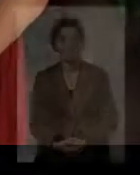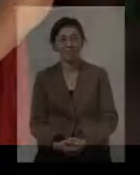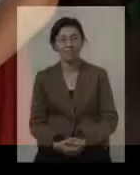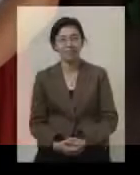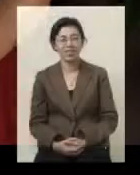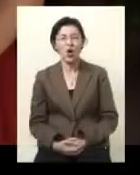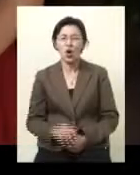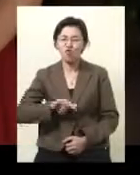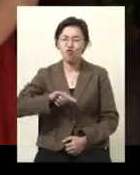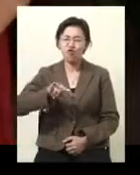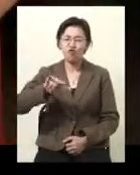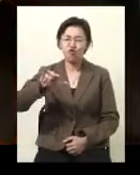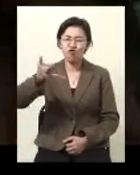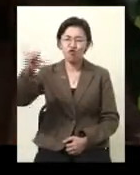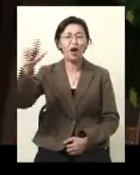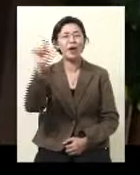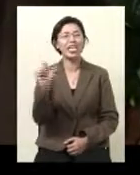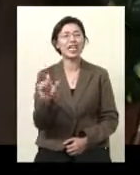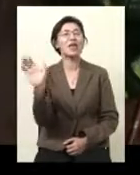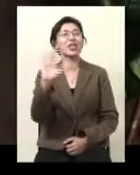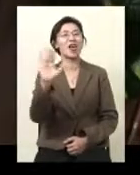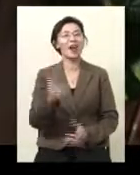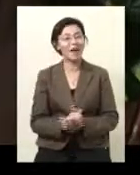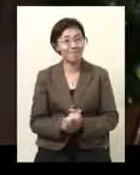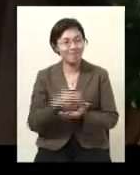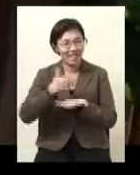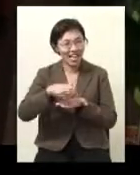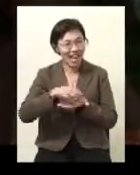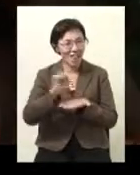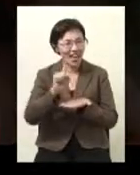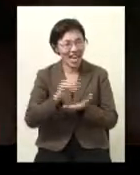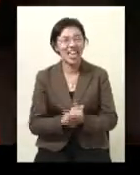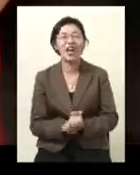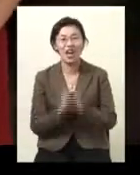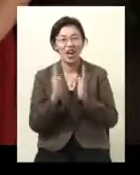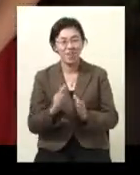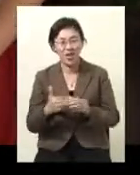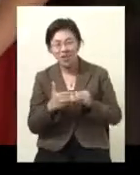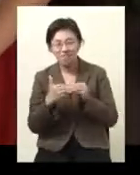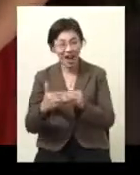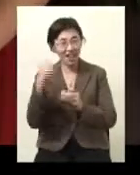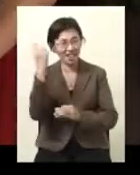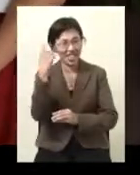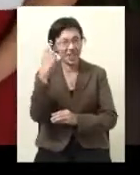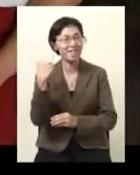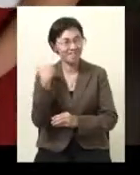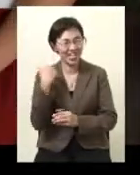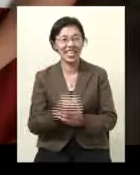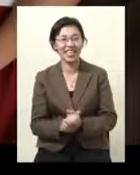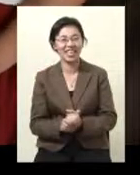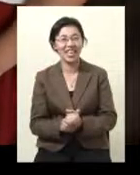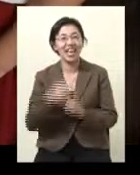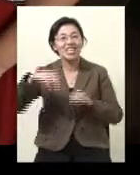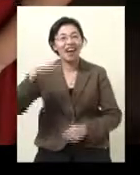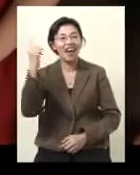เขาบอกว่าไม่ต้องไปไกลถึงอิตาลีแต่รายละเอียดเป็นอย่างไรวันนี้เราจะมีคนใจดีพาเราเที่ยวนะจาก